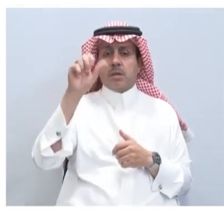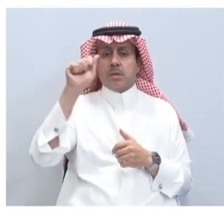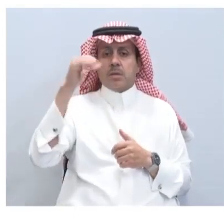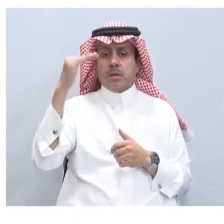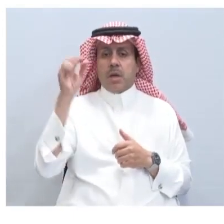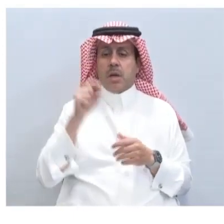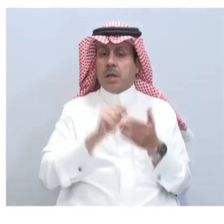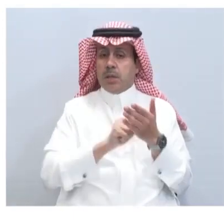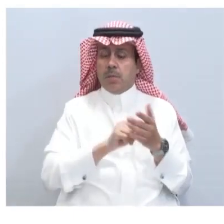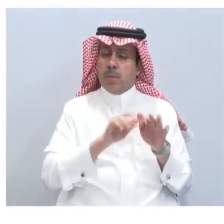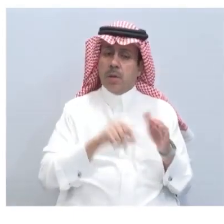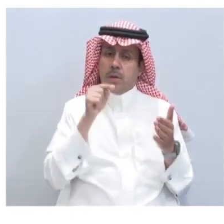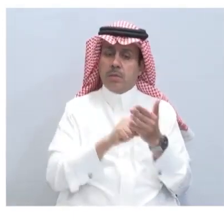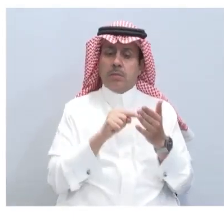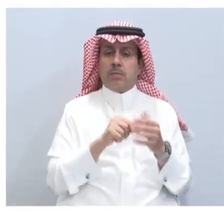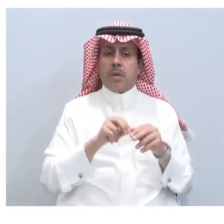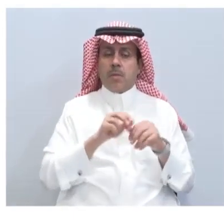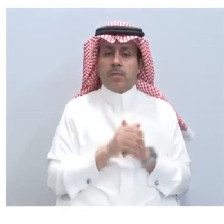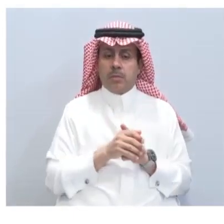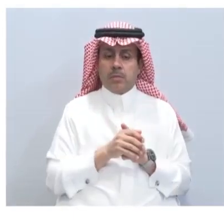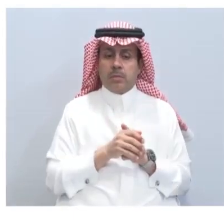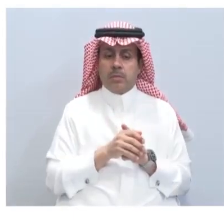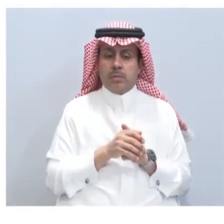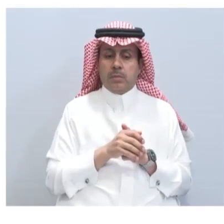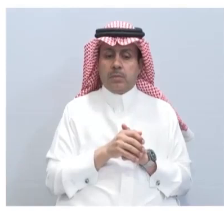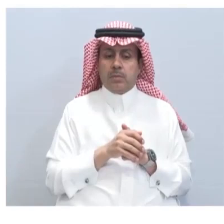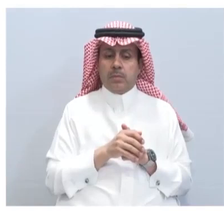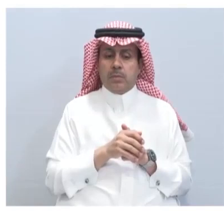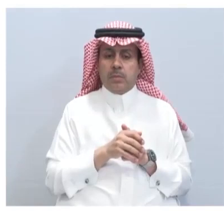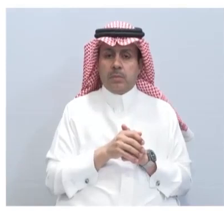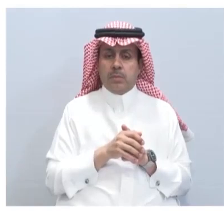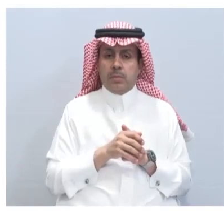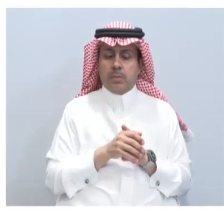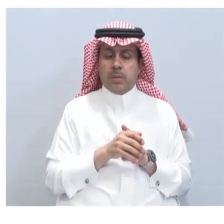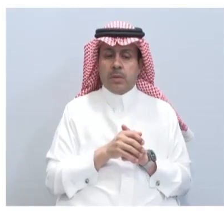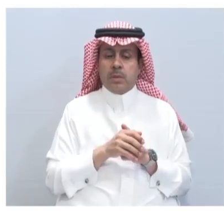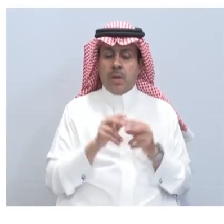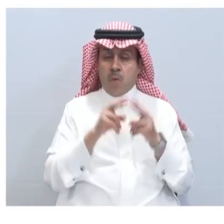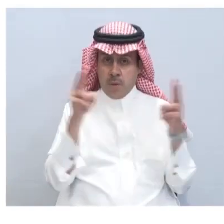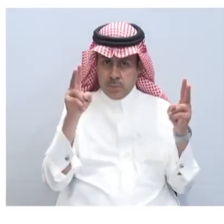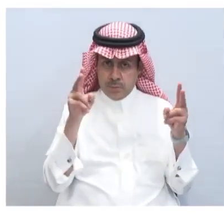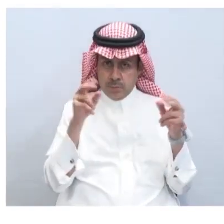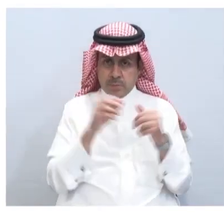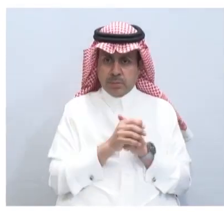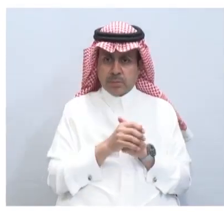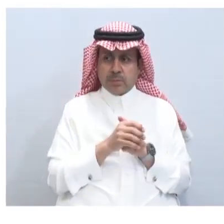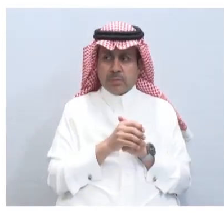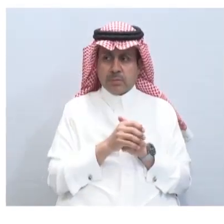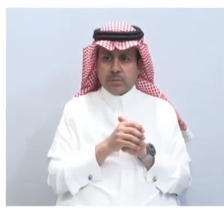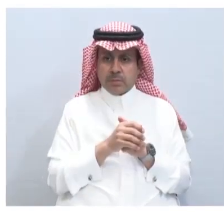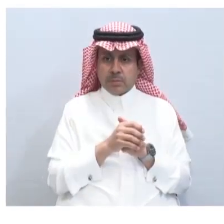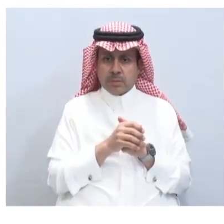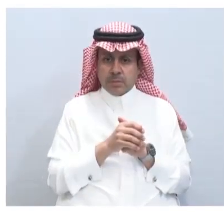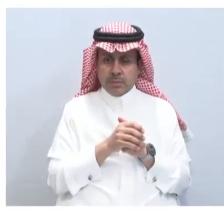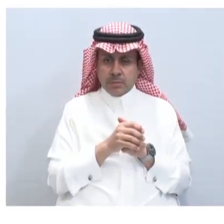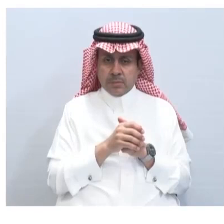في المكان المخصص تقوم بكتابه عنوان الموقع بعد ذلك يظهر لك يعني عده او مثلا